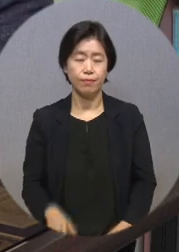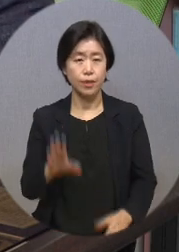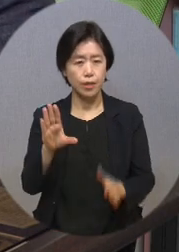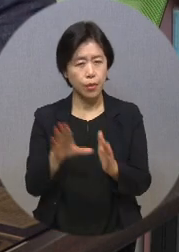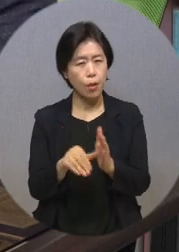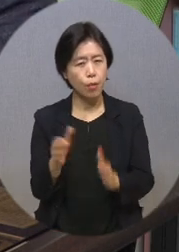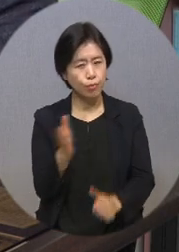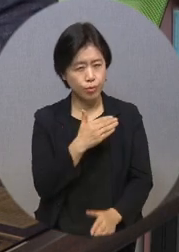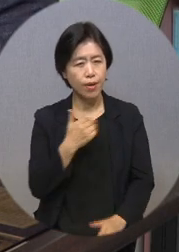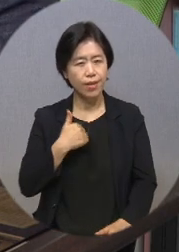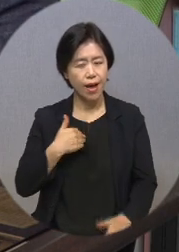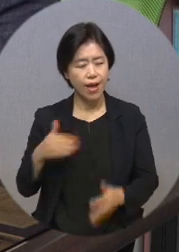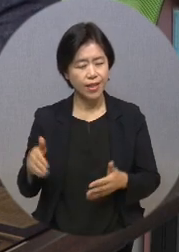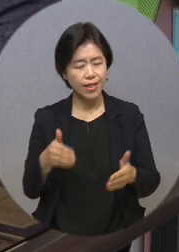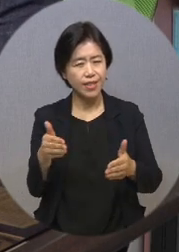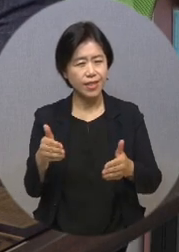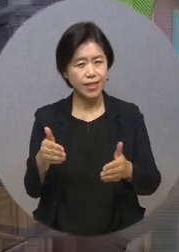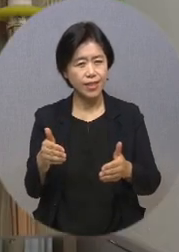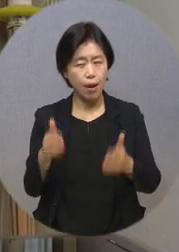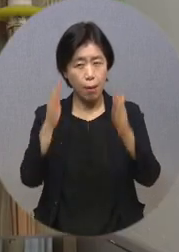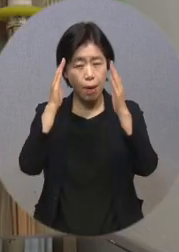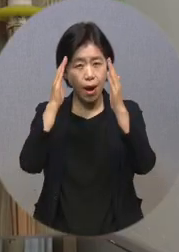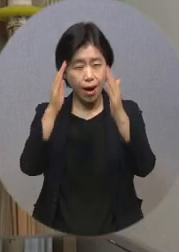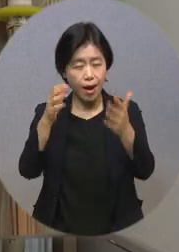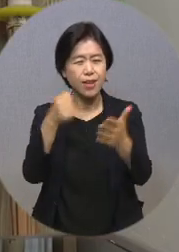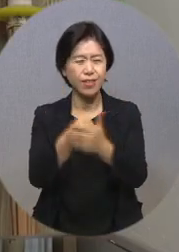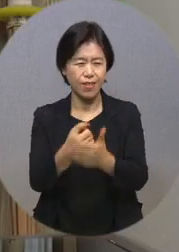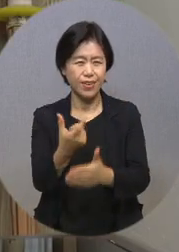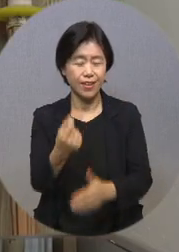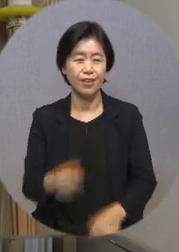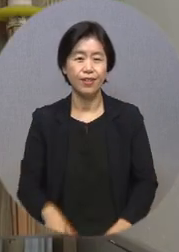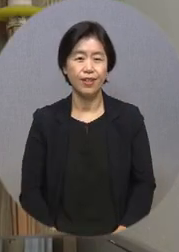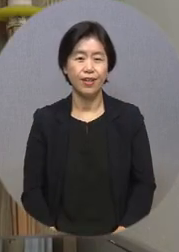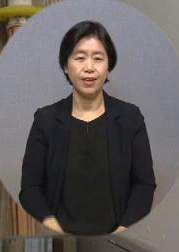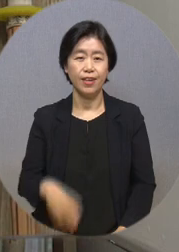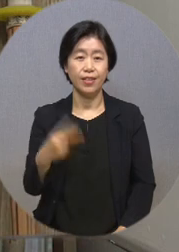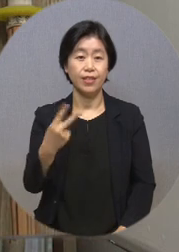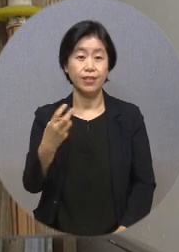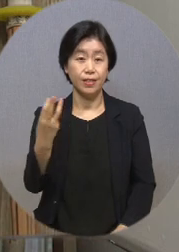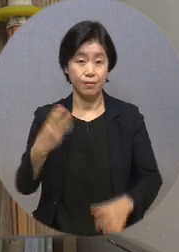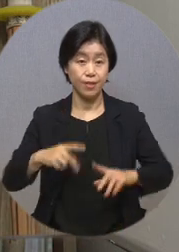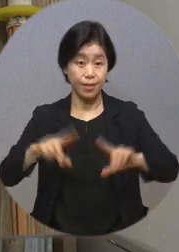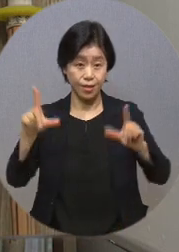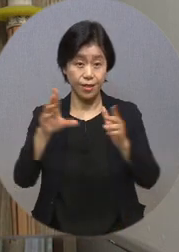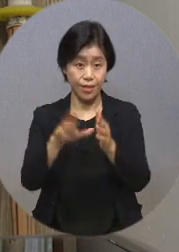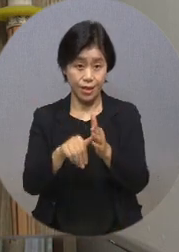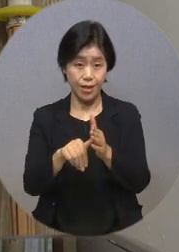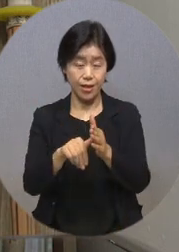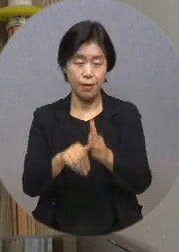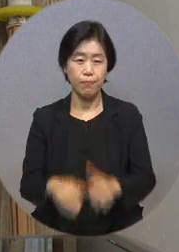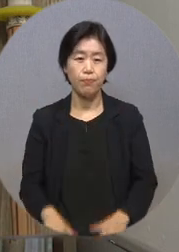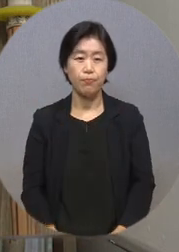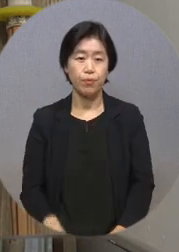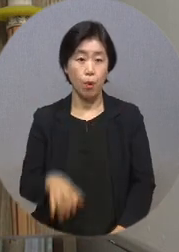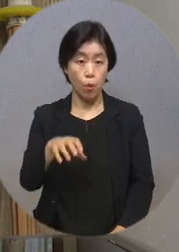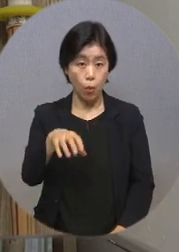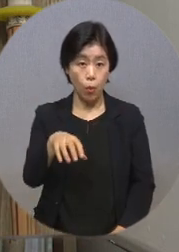않았나 그런 생각이 듭니다. 네. 특별히 제가 2013년도에 세종시 의원 그 재직 시에